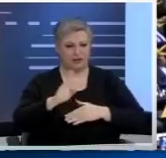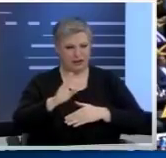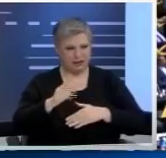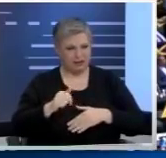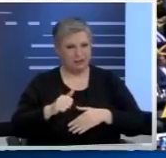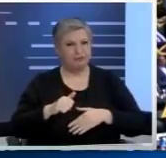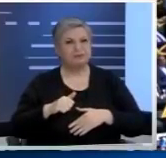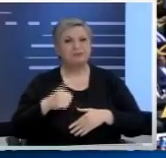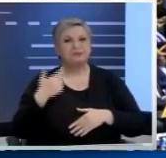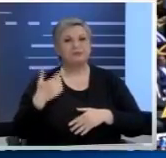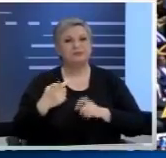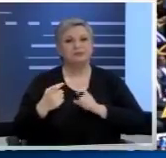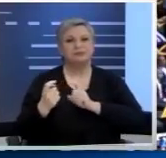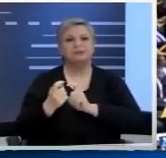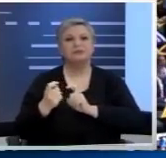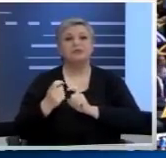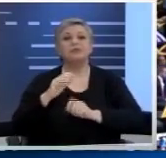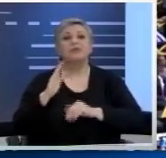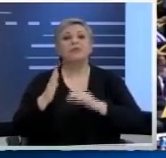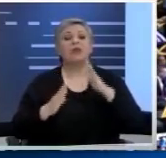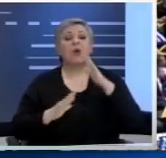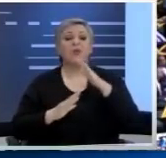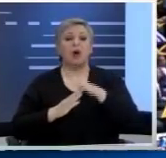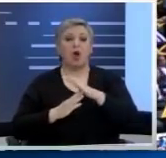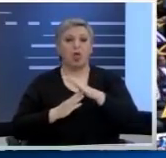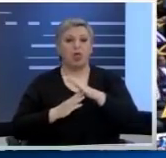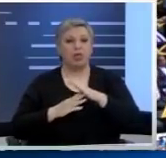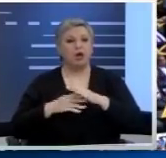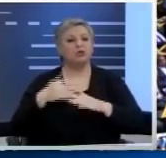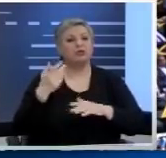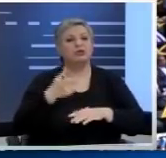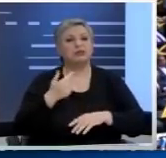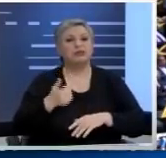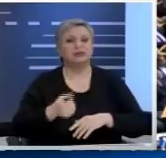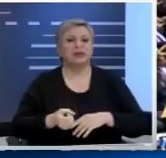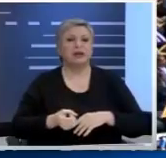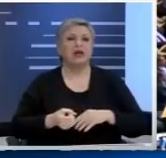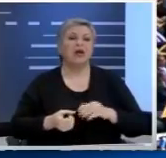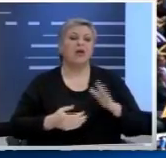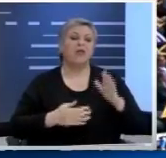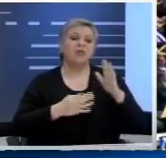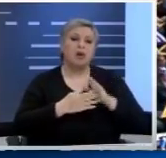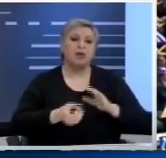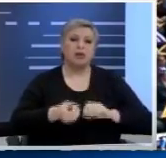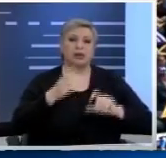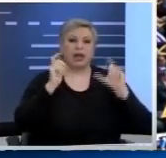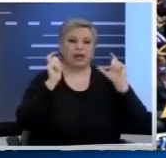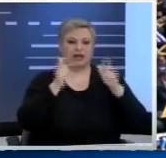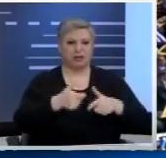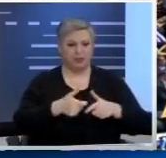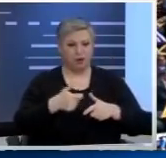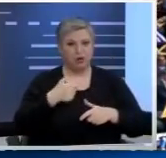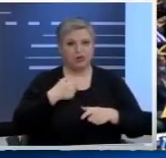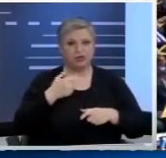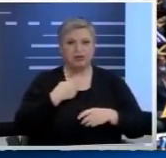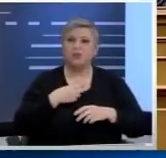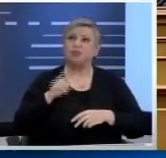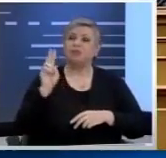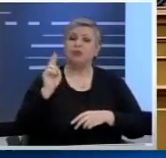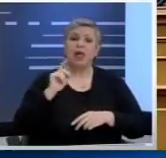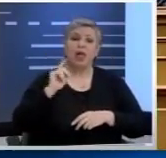προεδρεύετε εσείς. Και διεμού να μιλάτε. Σας το έχω ξαναπεί. Δια του προεδρεύω δεν δέχομαι, μιλάτε. Δεν δέχομαι υποδείξεις, αυτό κύριε λέει πρόεδρε, ο κανονισμός.